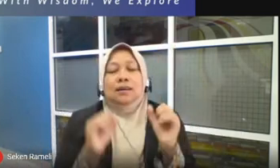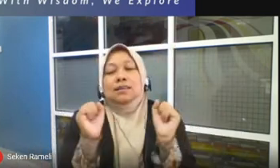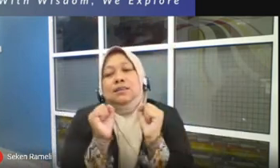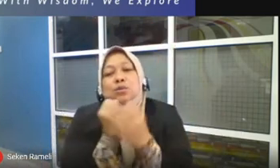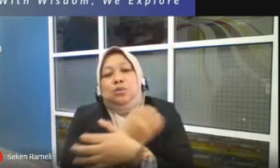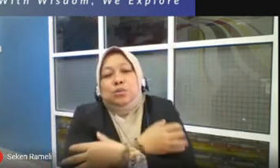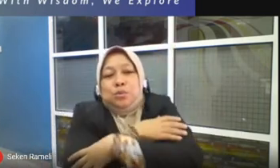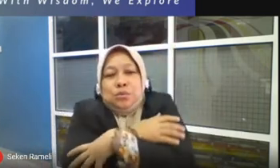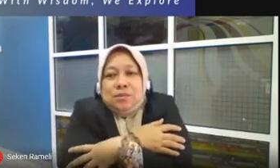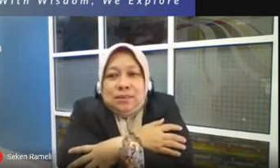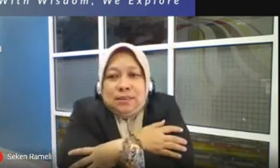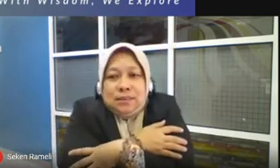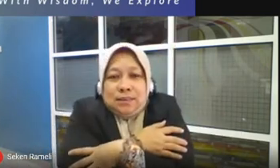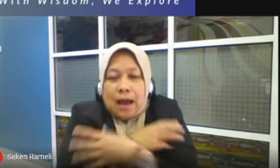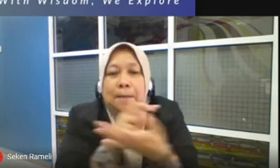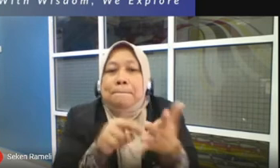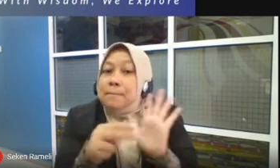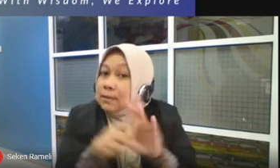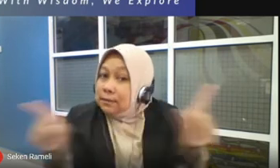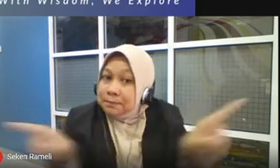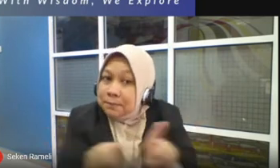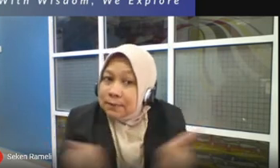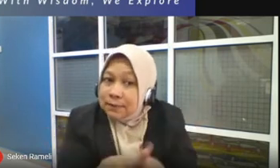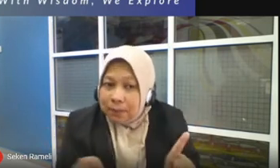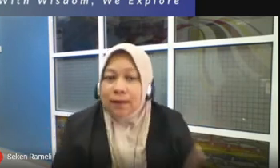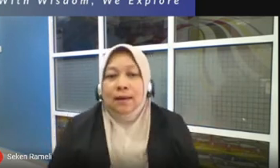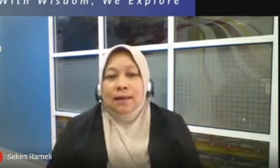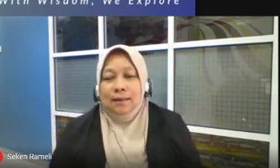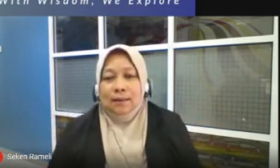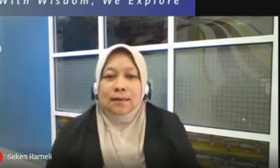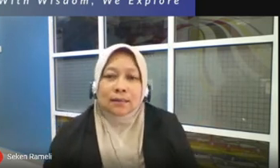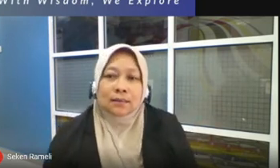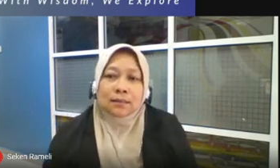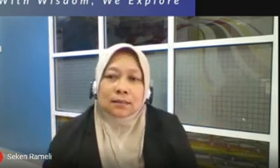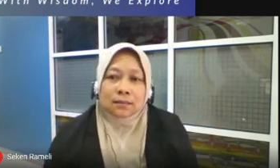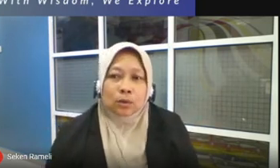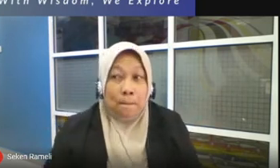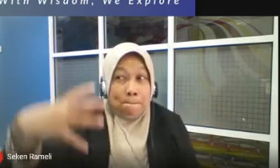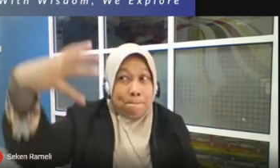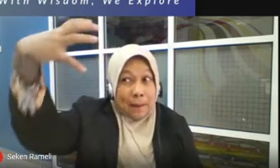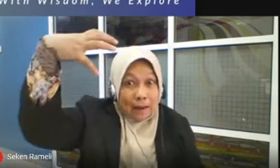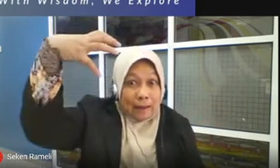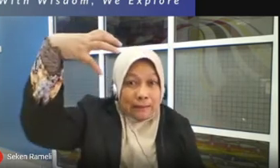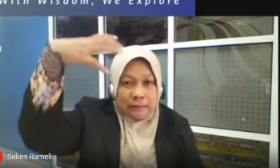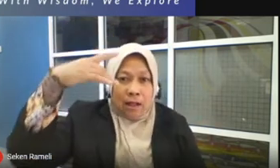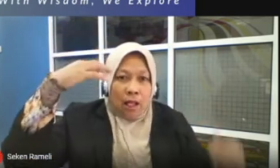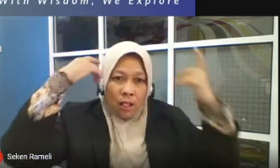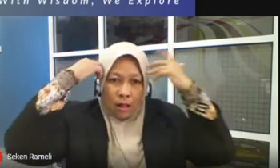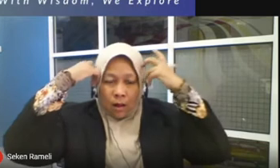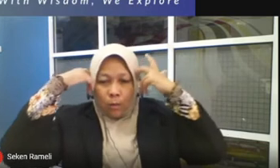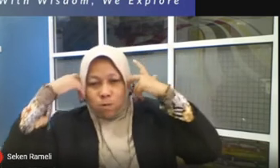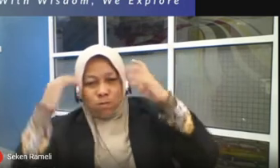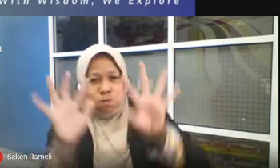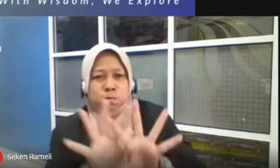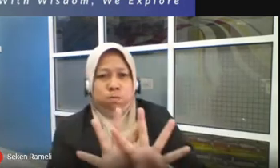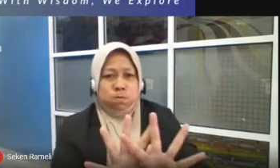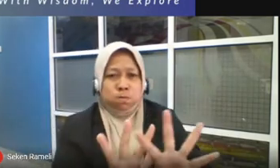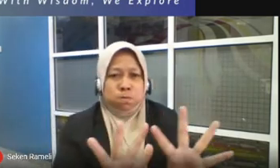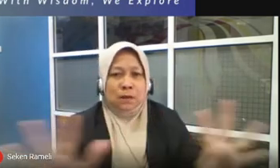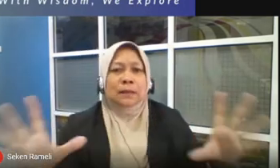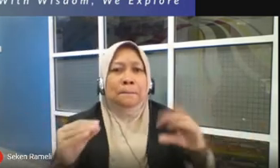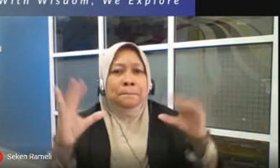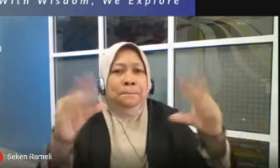kita berpeluk tubuh macam ni, kan. Okay, jadi kalau macam tengah-tengah panas ataupun dekat dalam